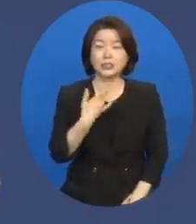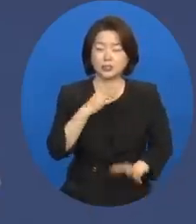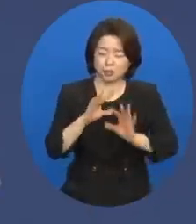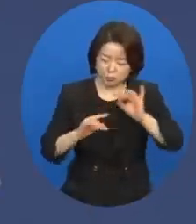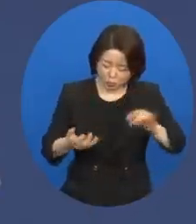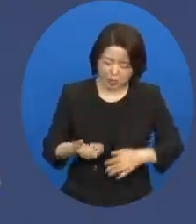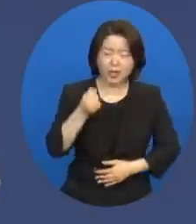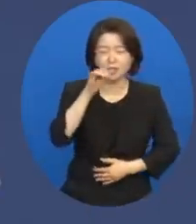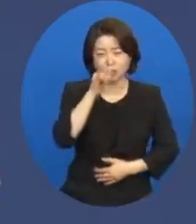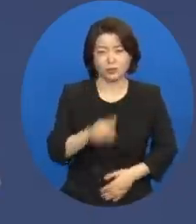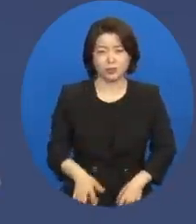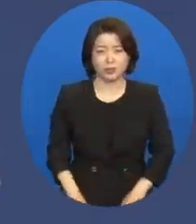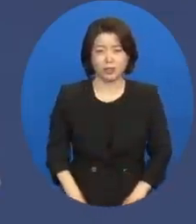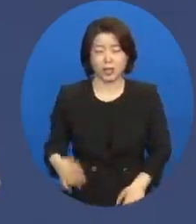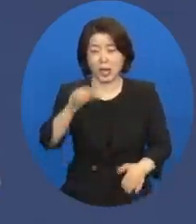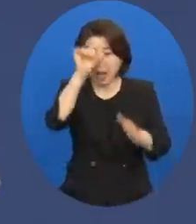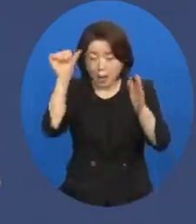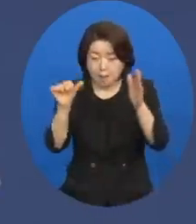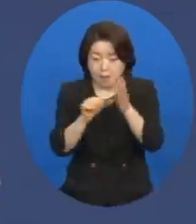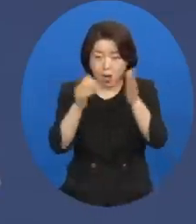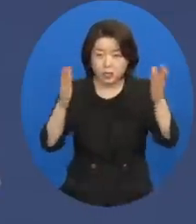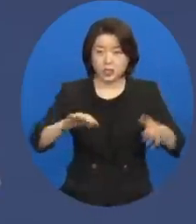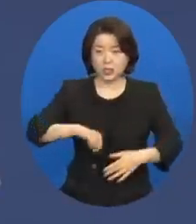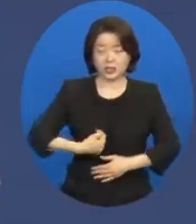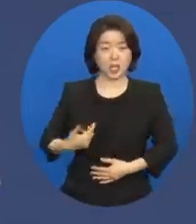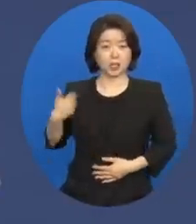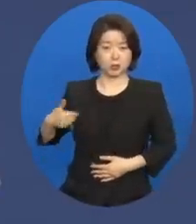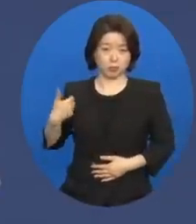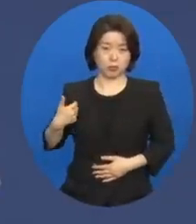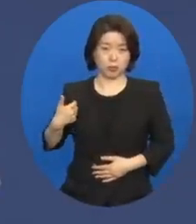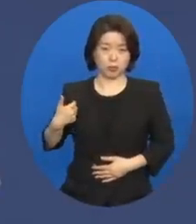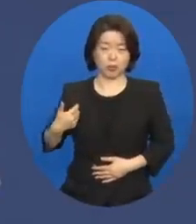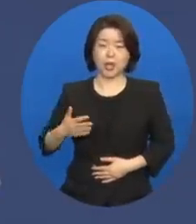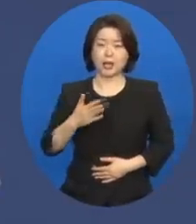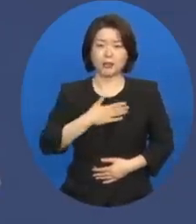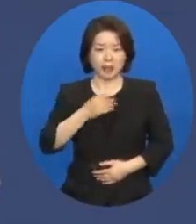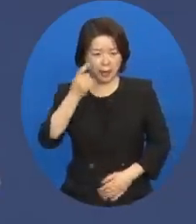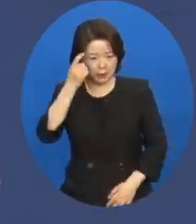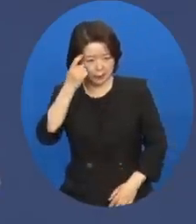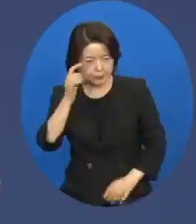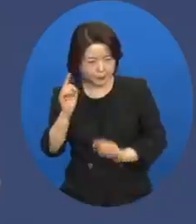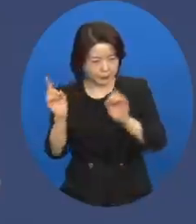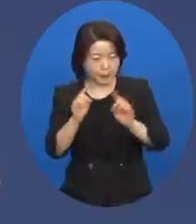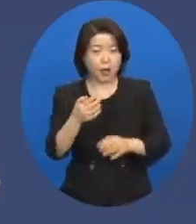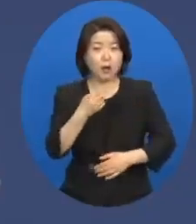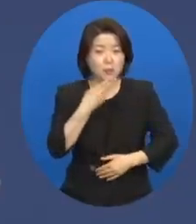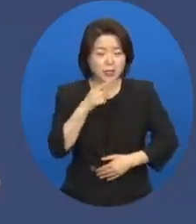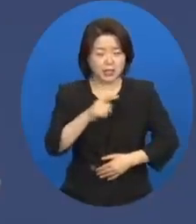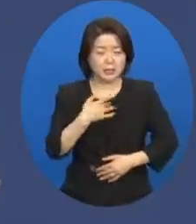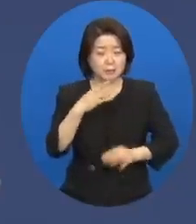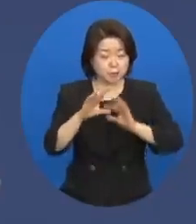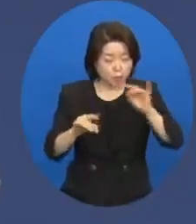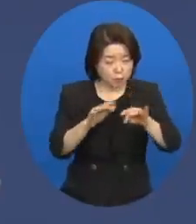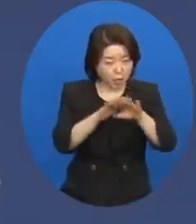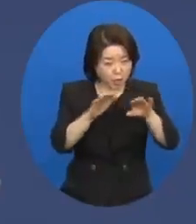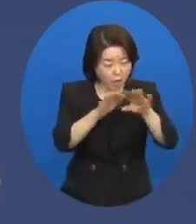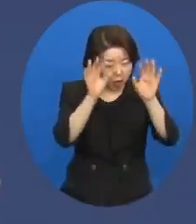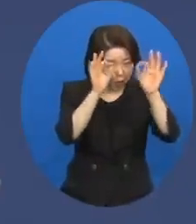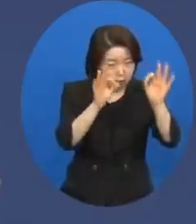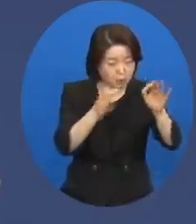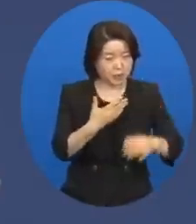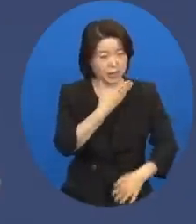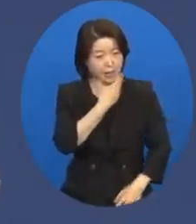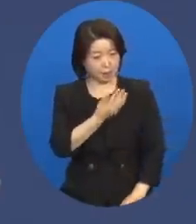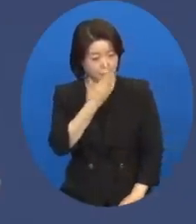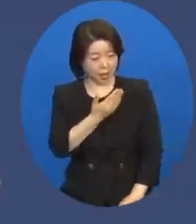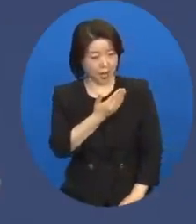가지고 있습니다. 평생을 이 자기도 모르게 내가 의식하지 않지만 이 목마름을 해결해 보면 내가